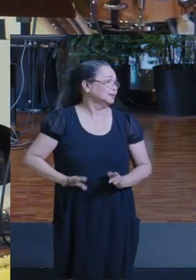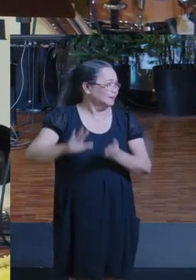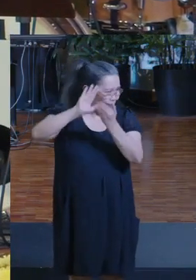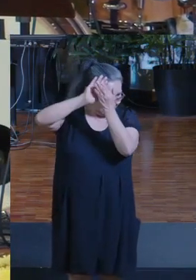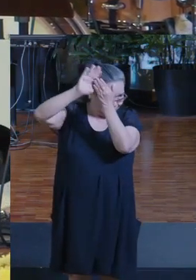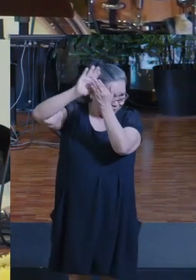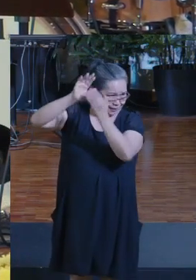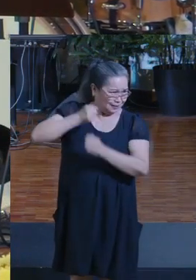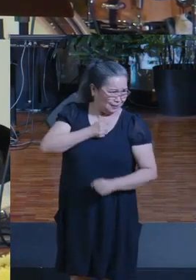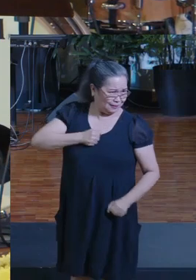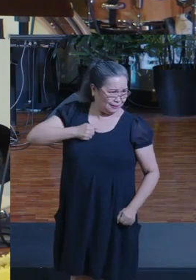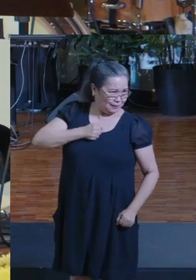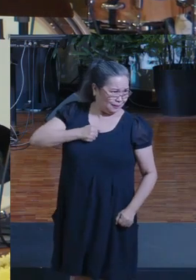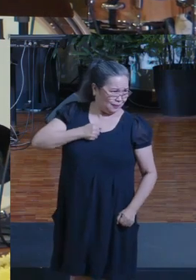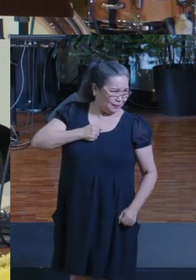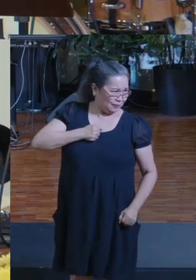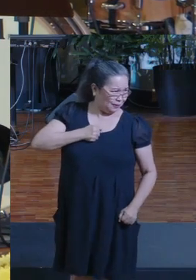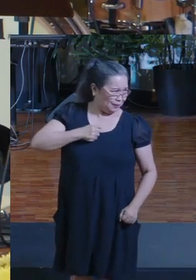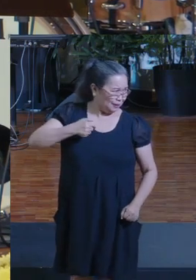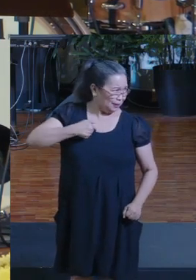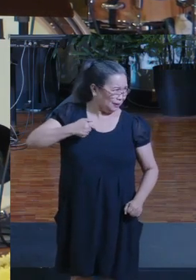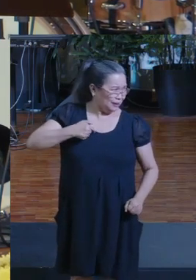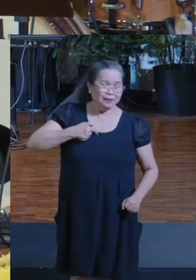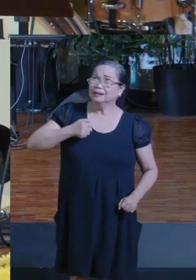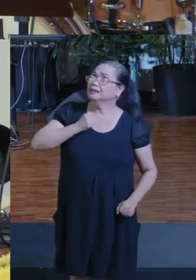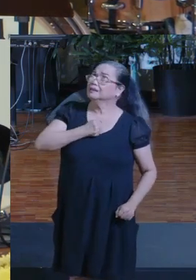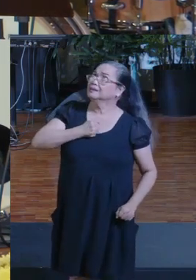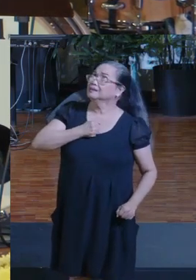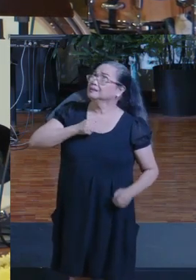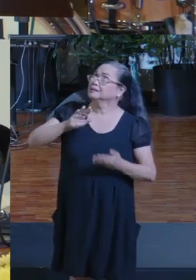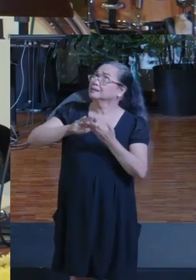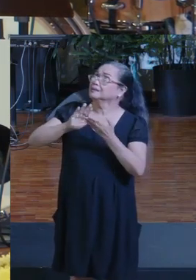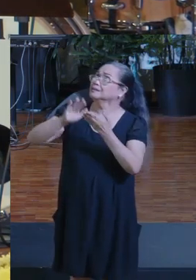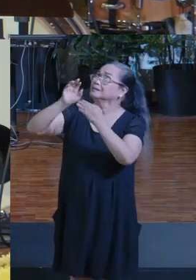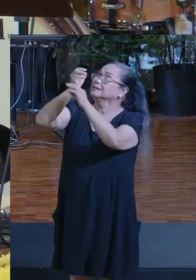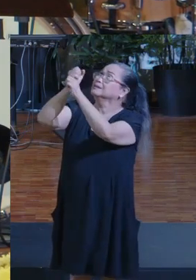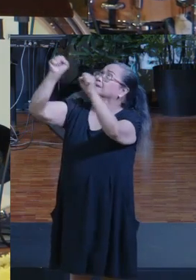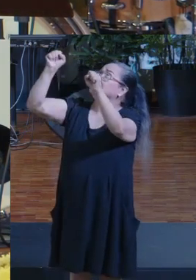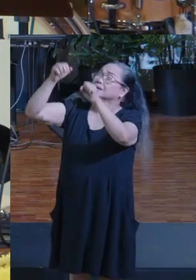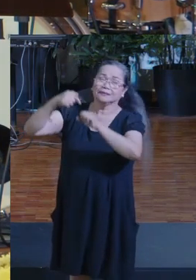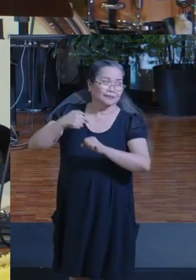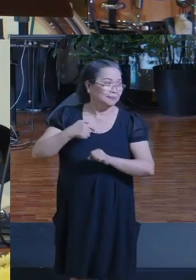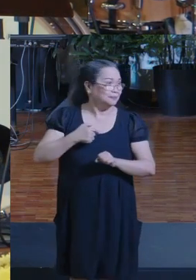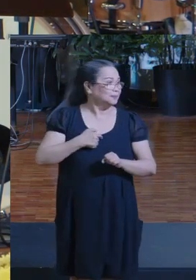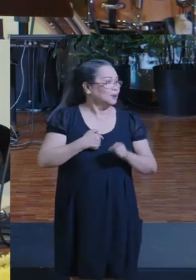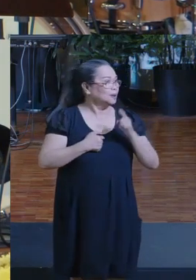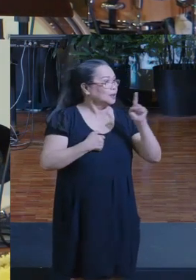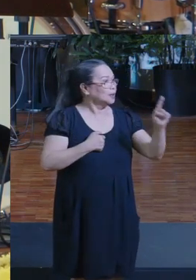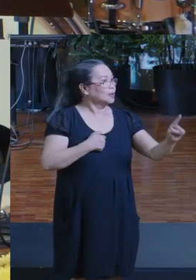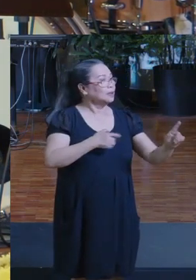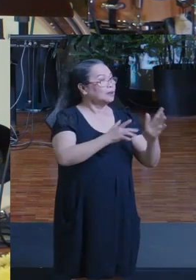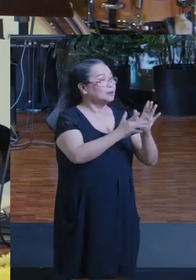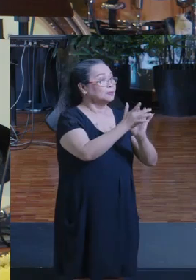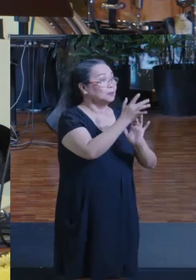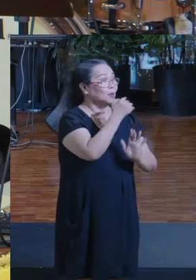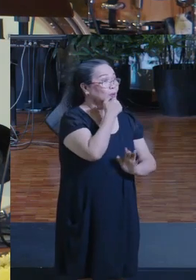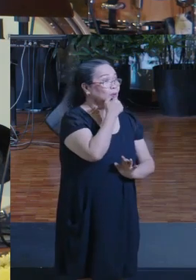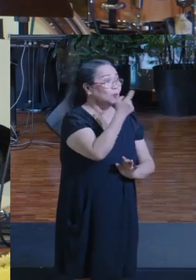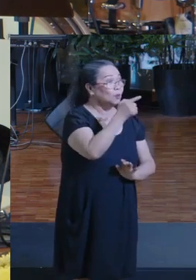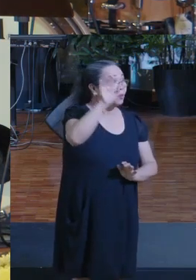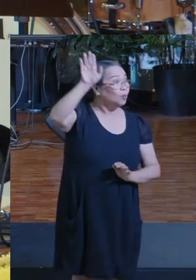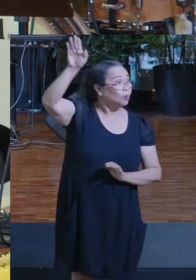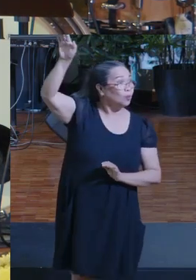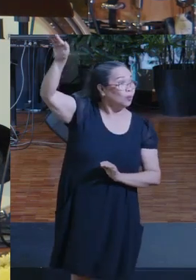Hingin niyo ang kanyang kapatawaran. Hingin niyo ang kanyang kaligtasan. At ang sabi ng Biblia, kung sino man ang tumawag